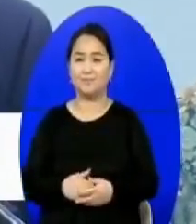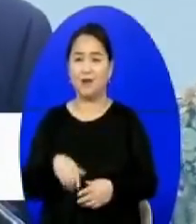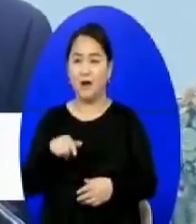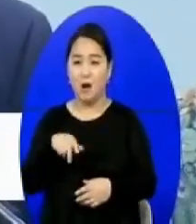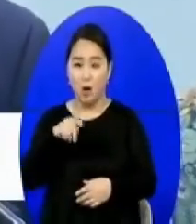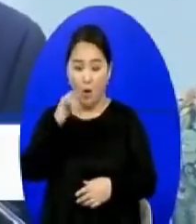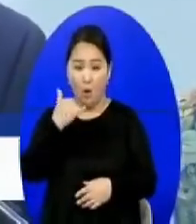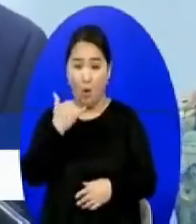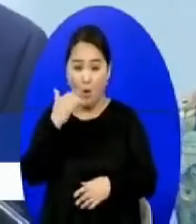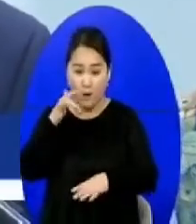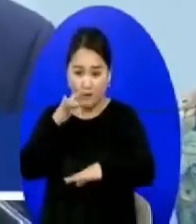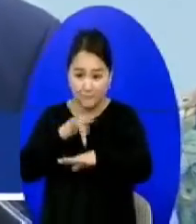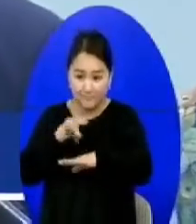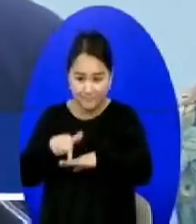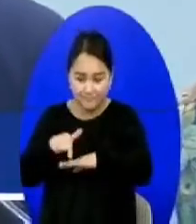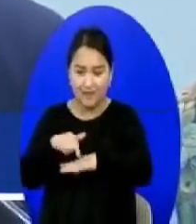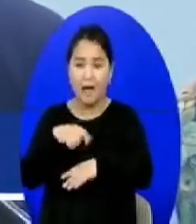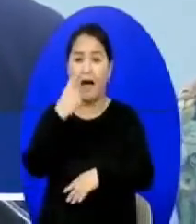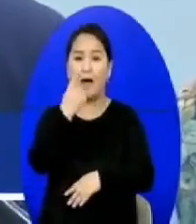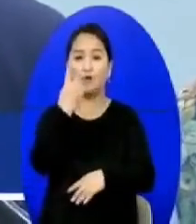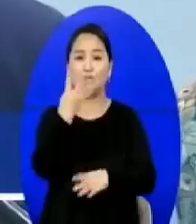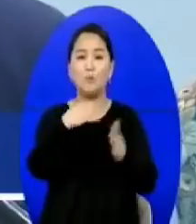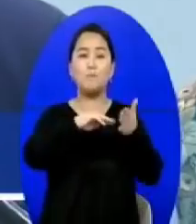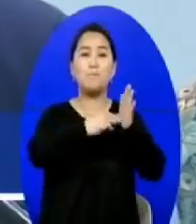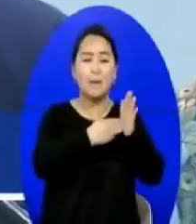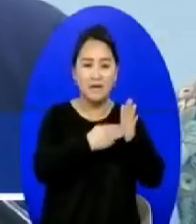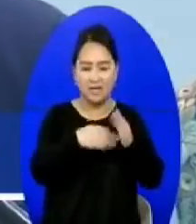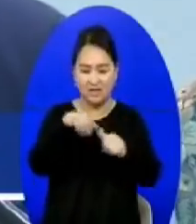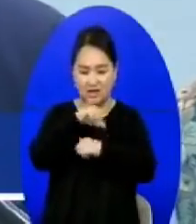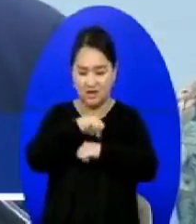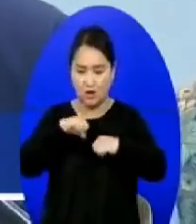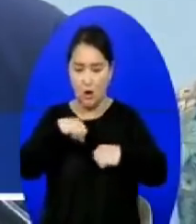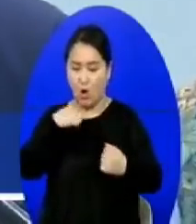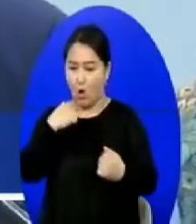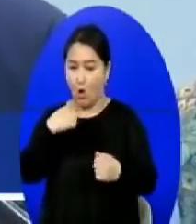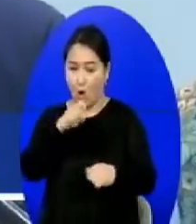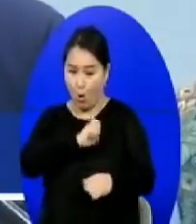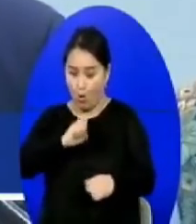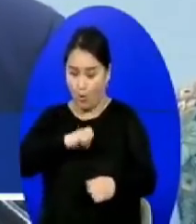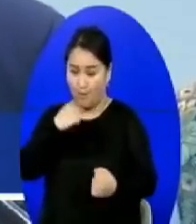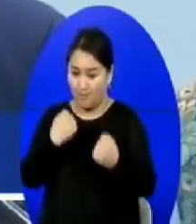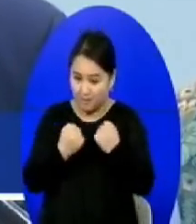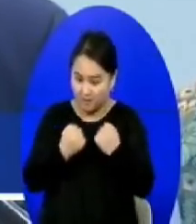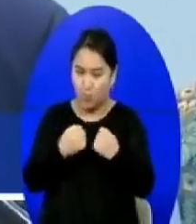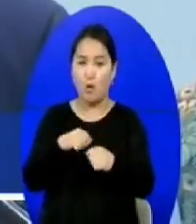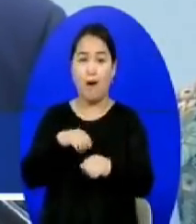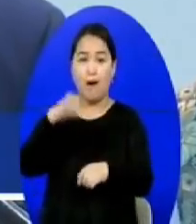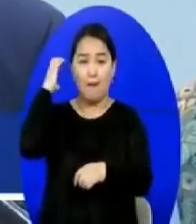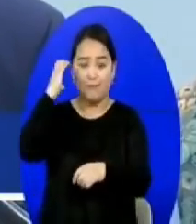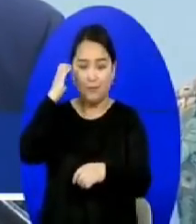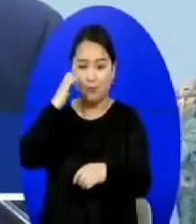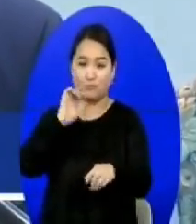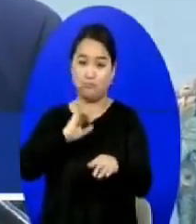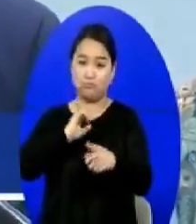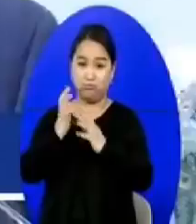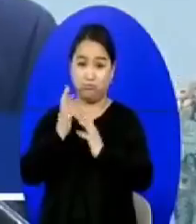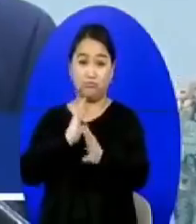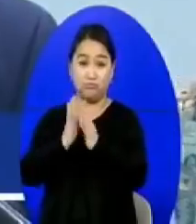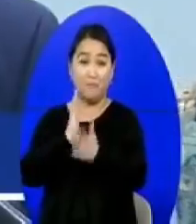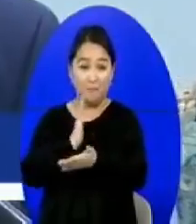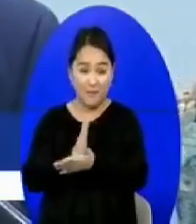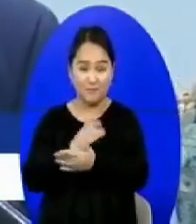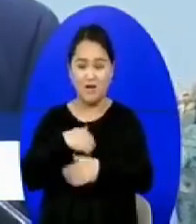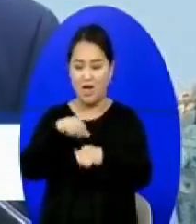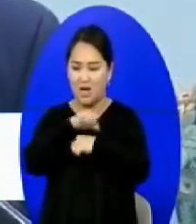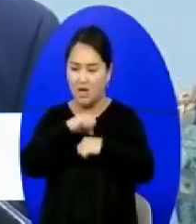дотор л гэхэд 14,000 гаруй иргэн өөрийн хувийн унаа болоод нийтийн тээврээр зорчсон байна. Гэхдээ иргэд хаагуур явж ямар хөдөлгөөн хийж